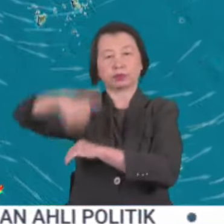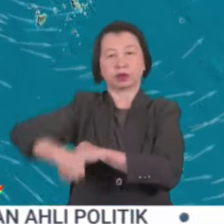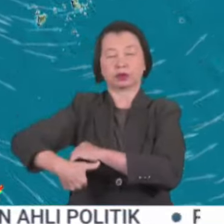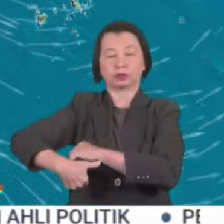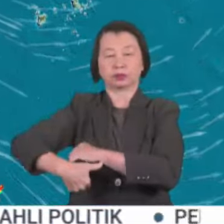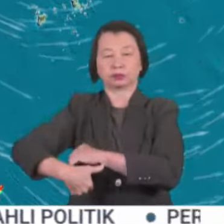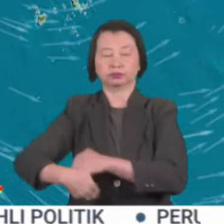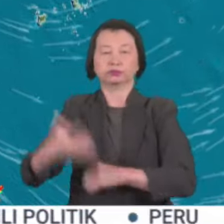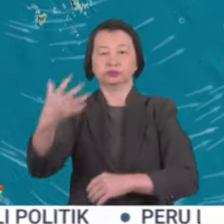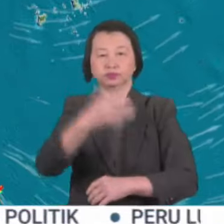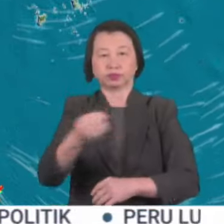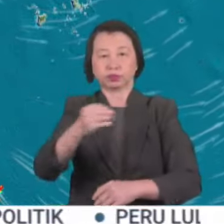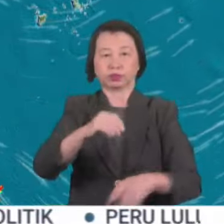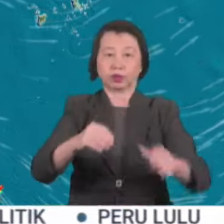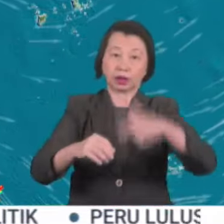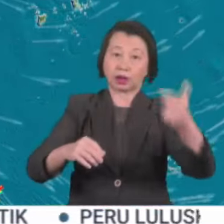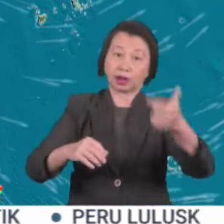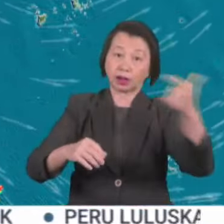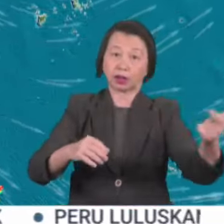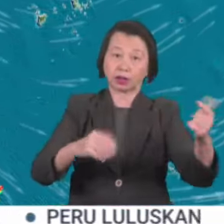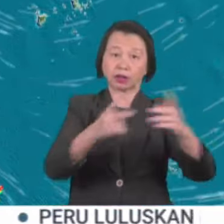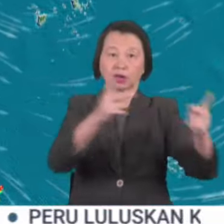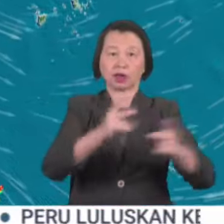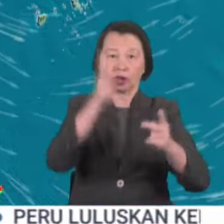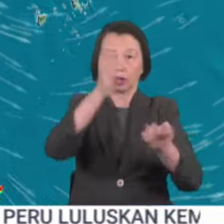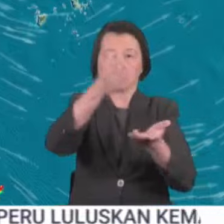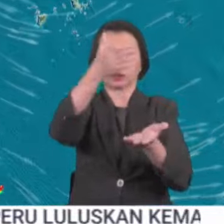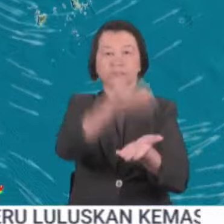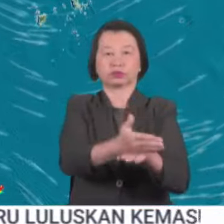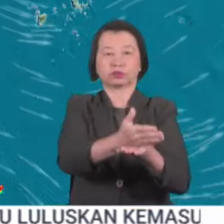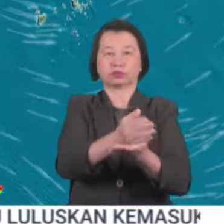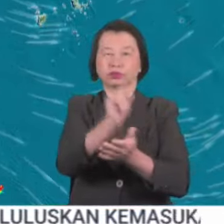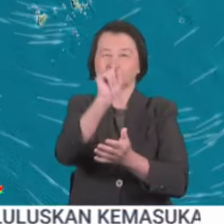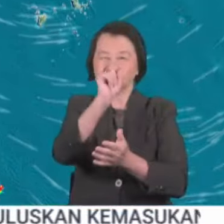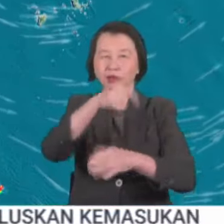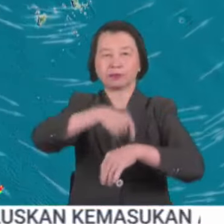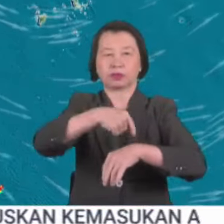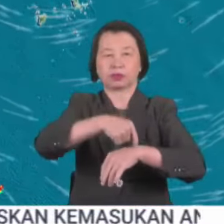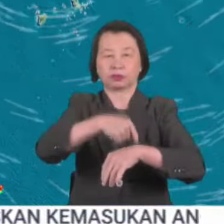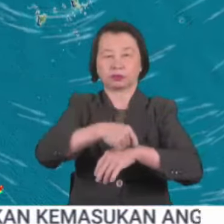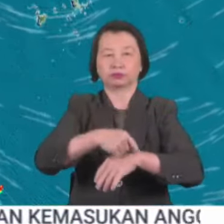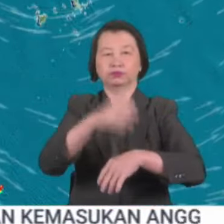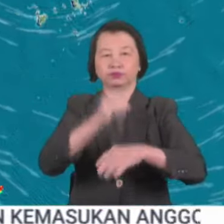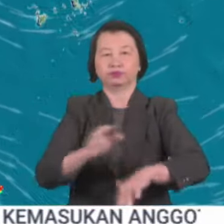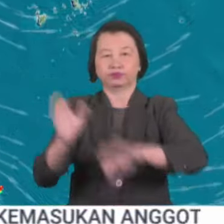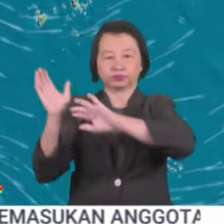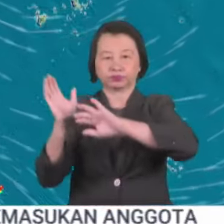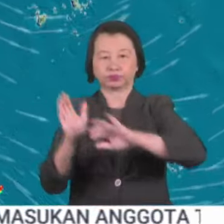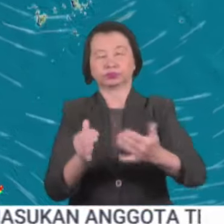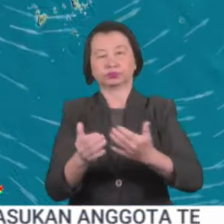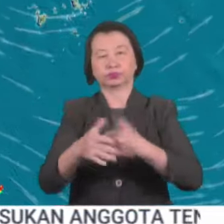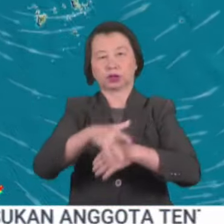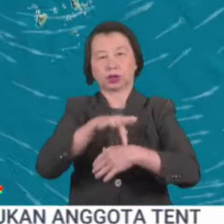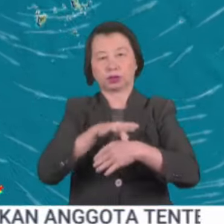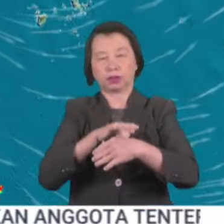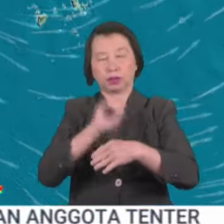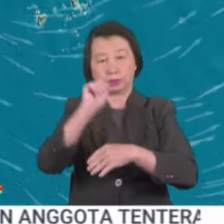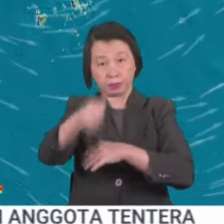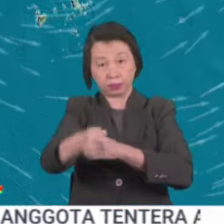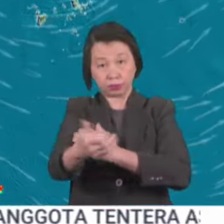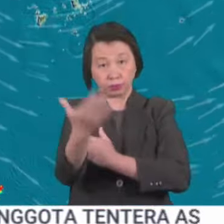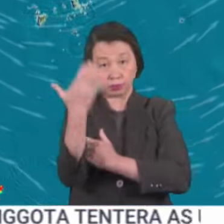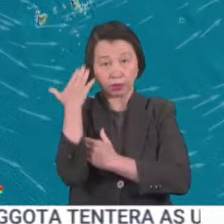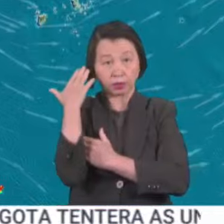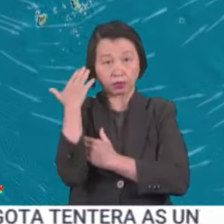malam nanti. Manakala di lain-lain kawasan dijangka akan mula beransur reda sedikit masa lagi. Dan seterusnya, pada awal pagi nanti, keadaan